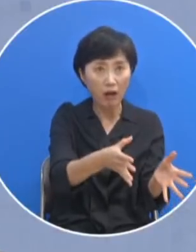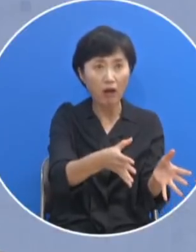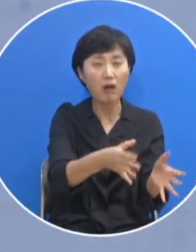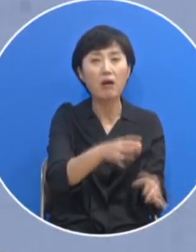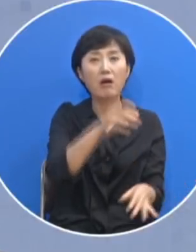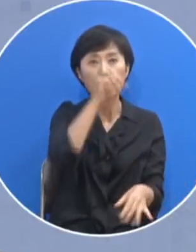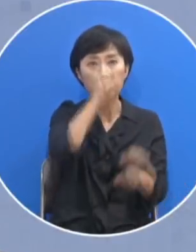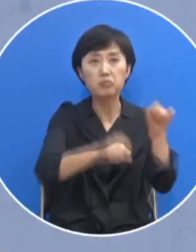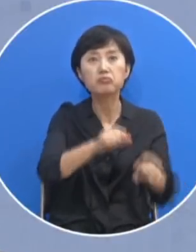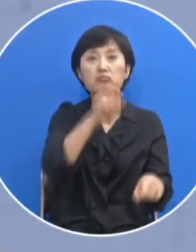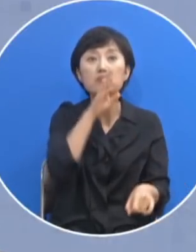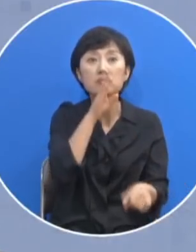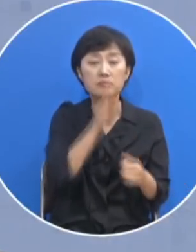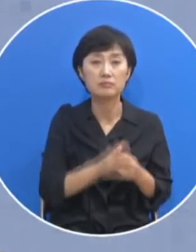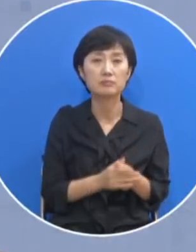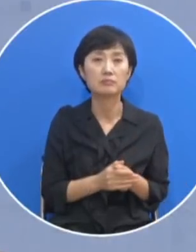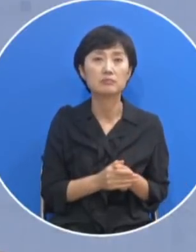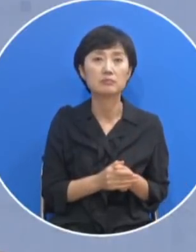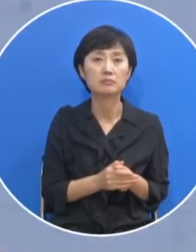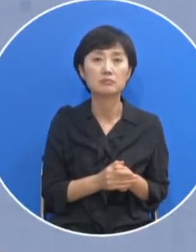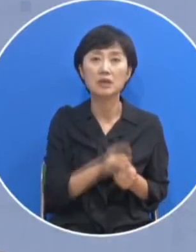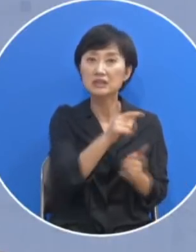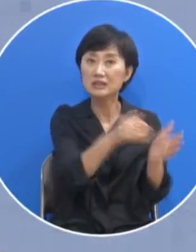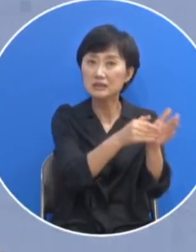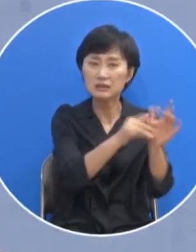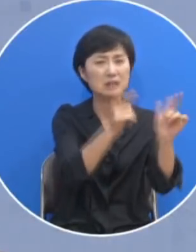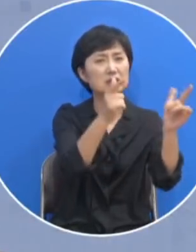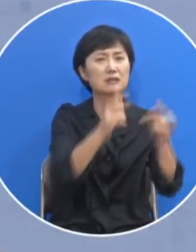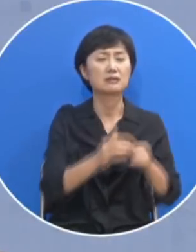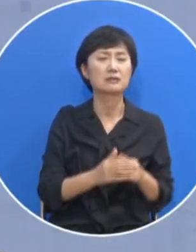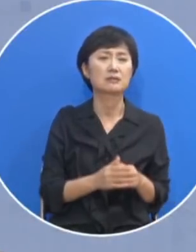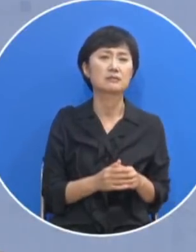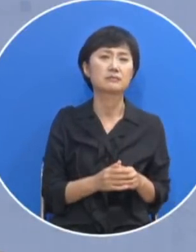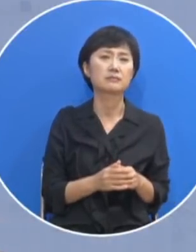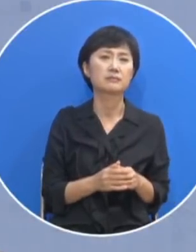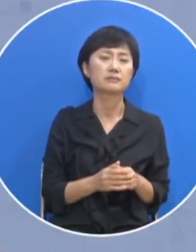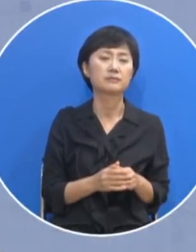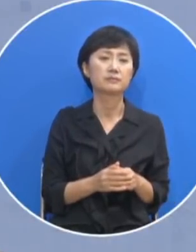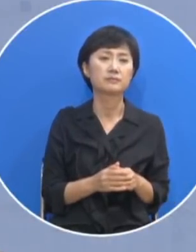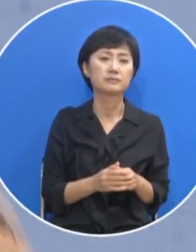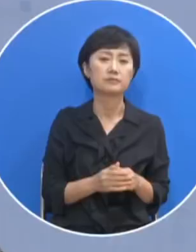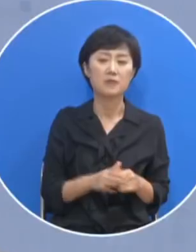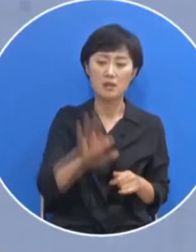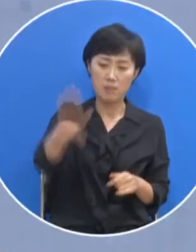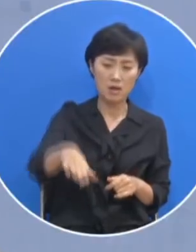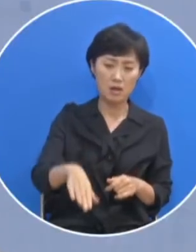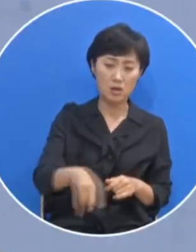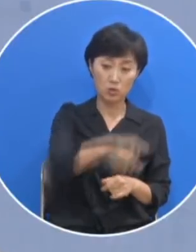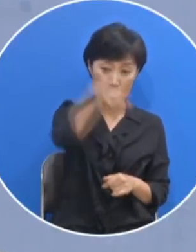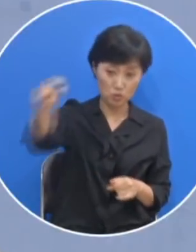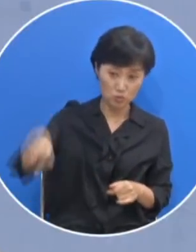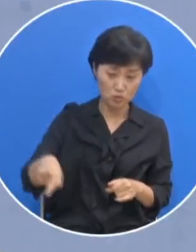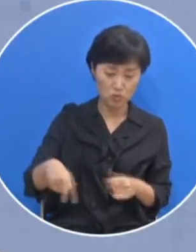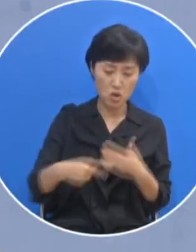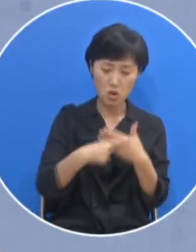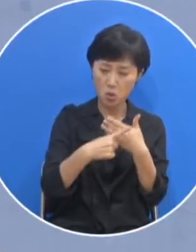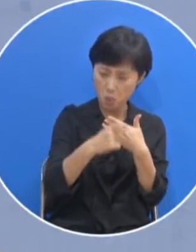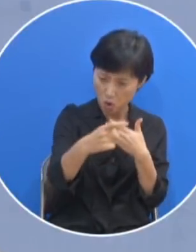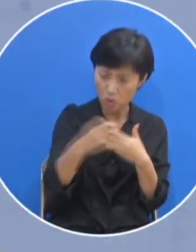ows 그대로 끝나는 겁니다 lte 안돼 공로 out